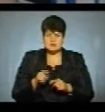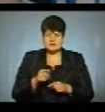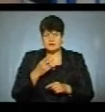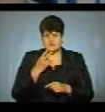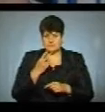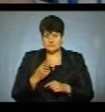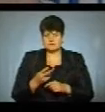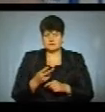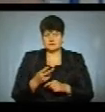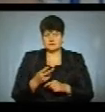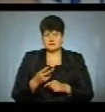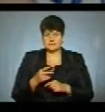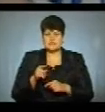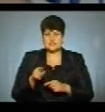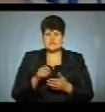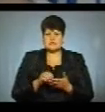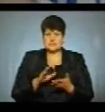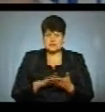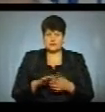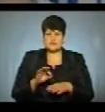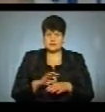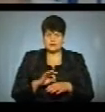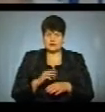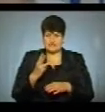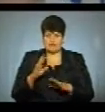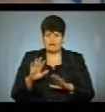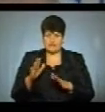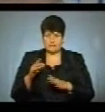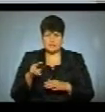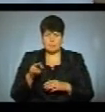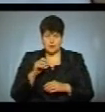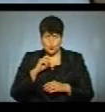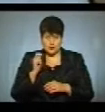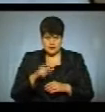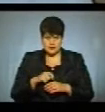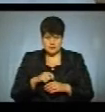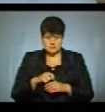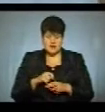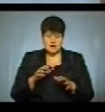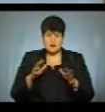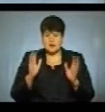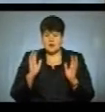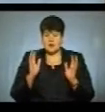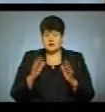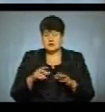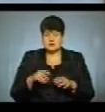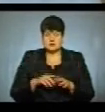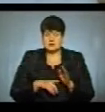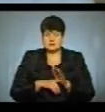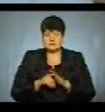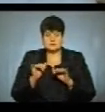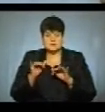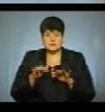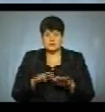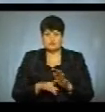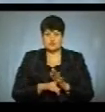очевидно, ті зареєстровані захворювання, 3 випадки по Україні. Ажіотаж, можна сказати, що почався,